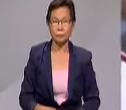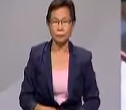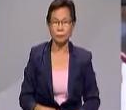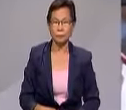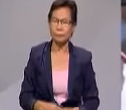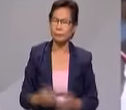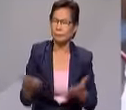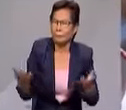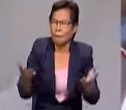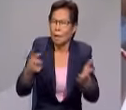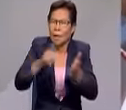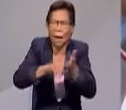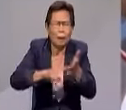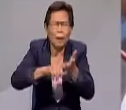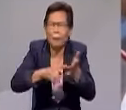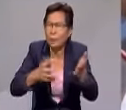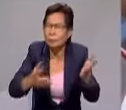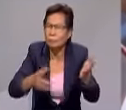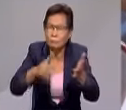Apapun kesemua